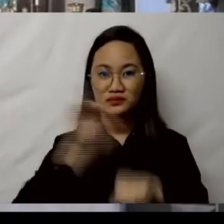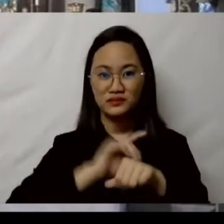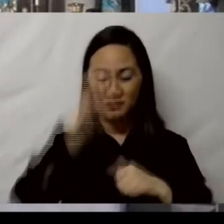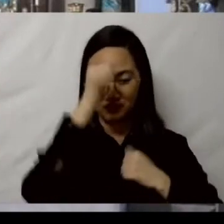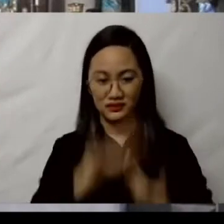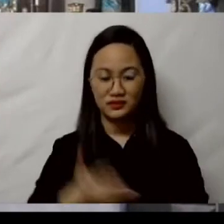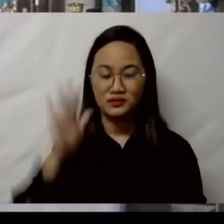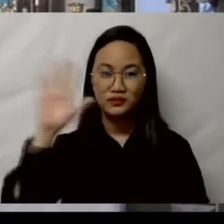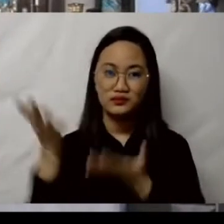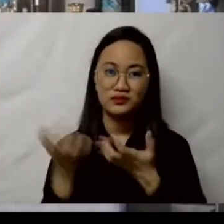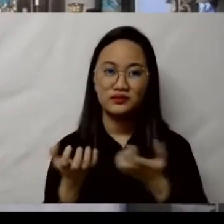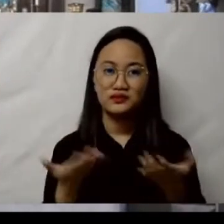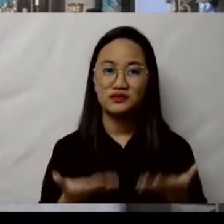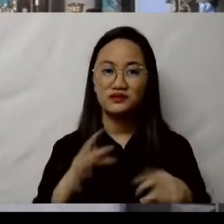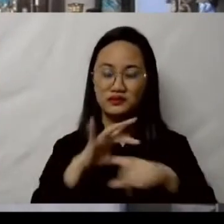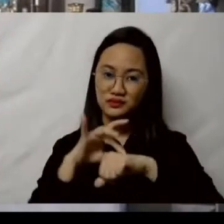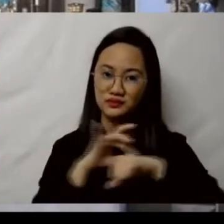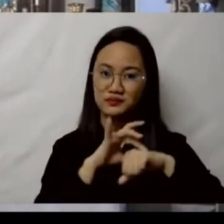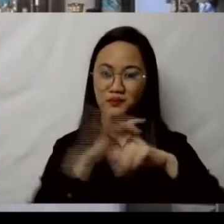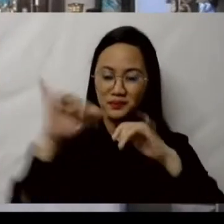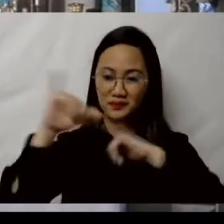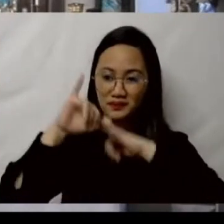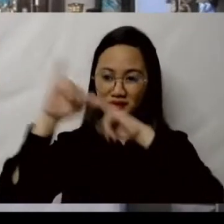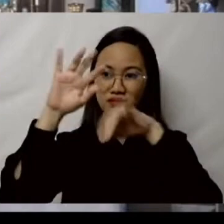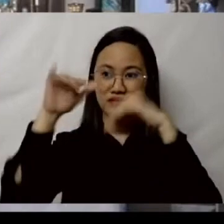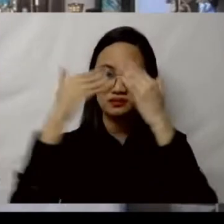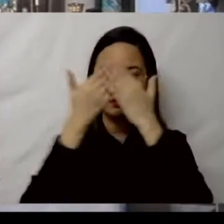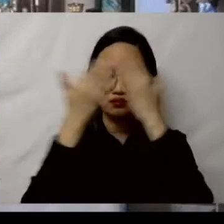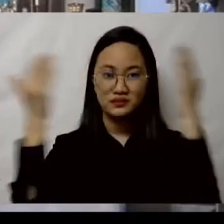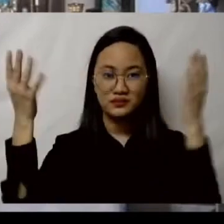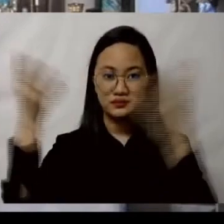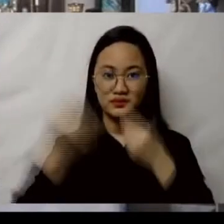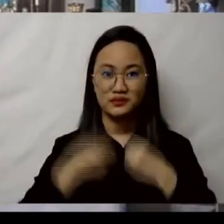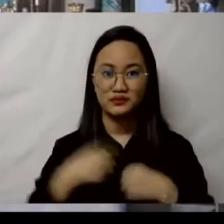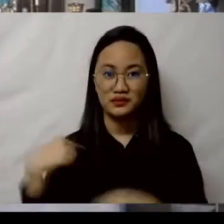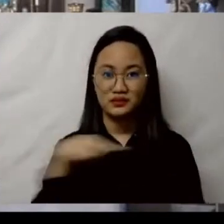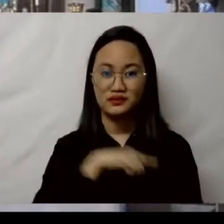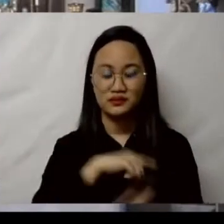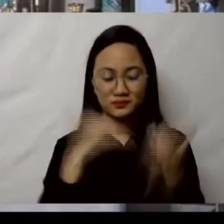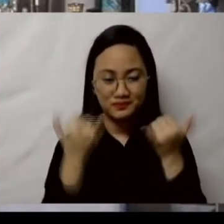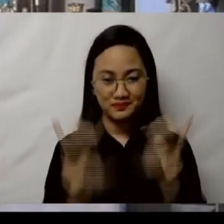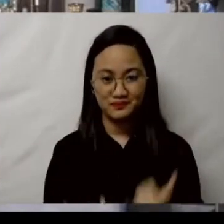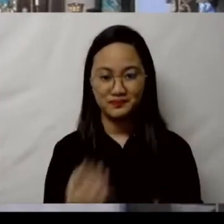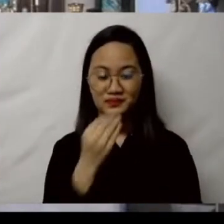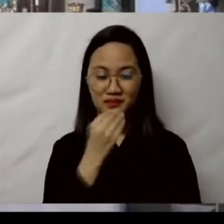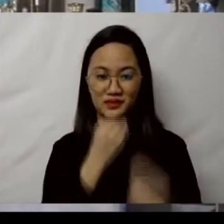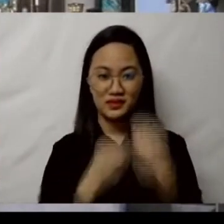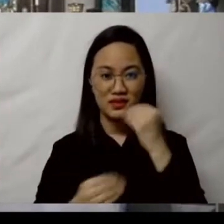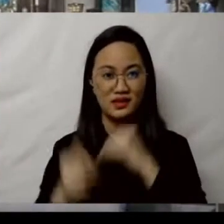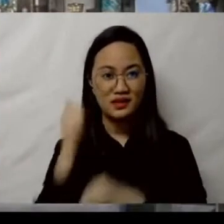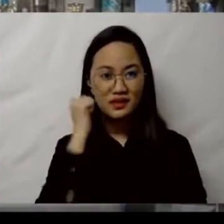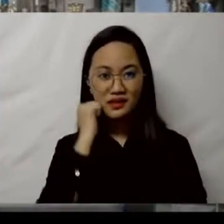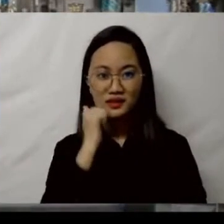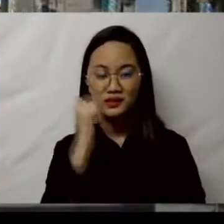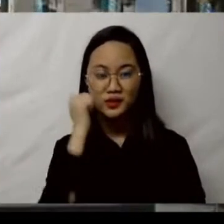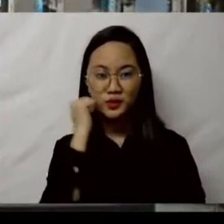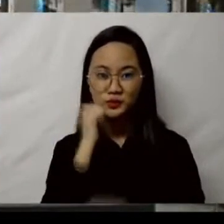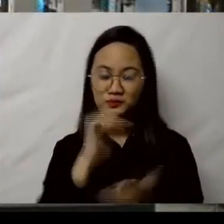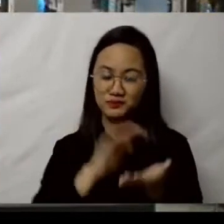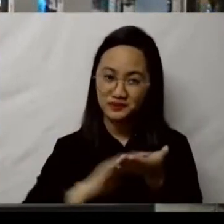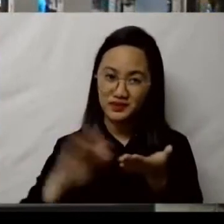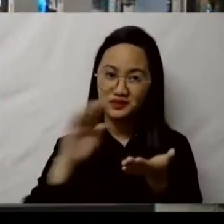mo dito sa lupa para nang sa langit. Bigyan mo kami ngayon ng aming kakanin sa araw-araw at